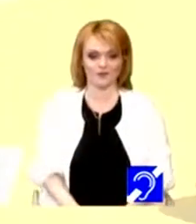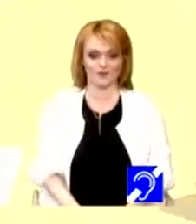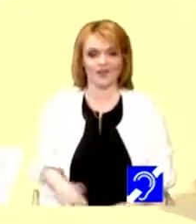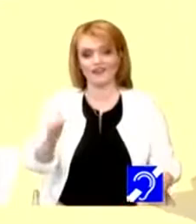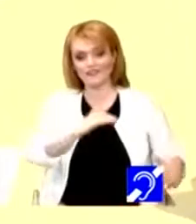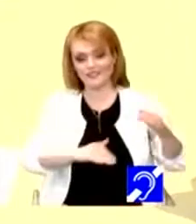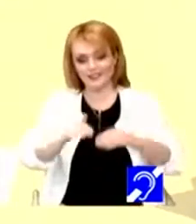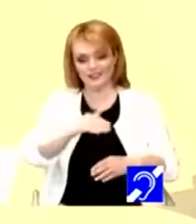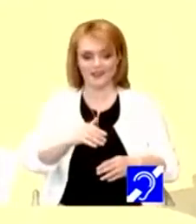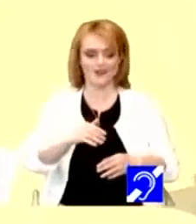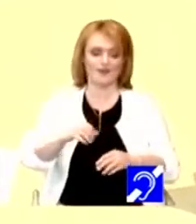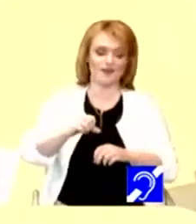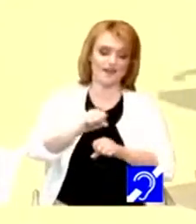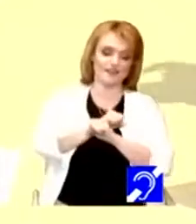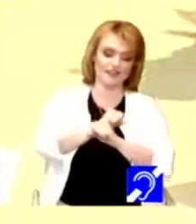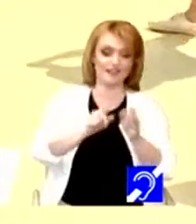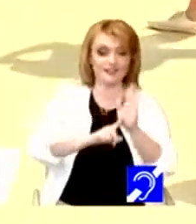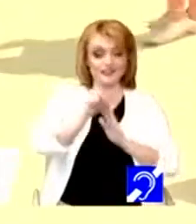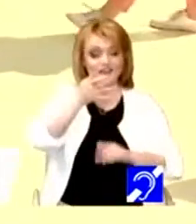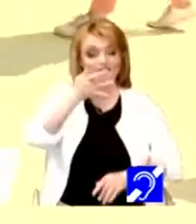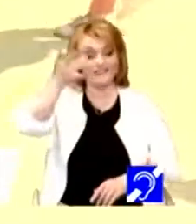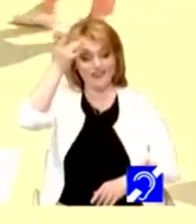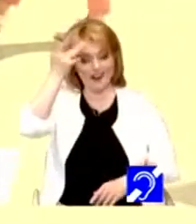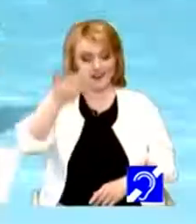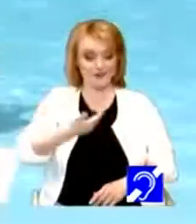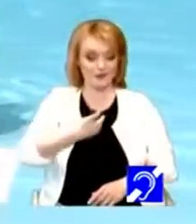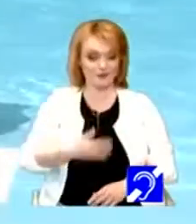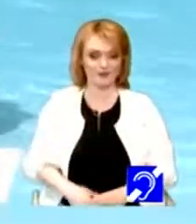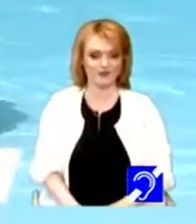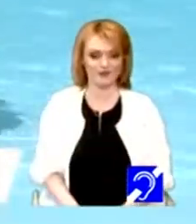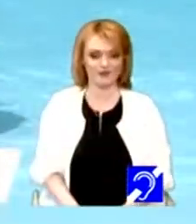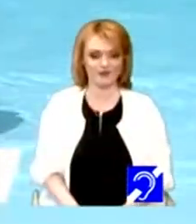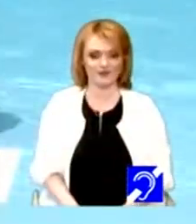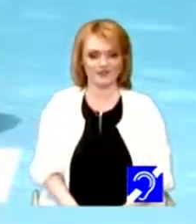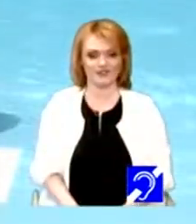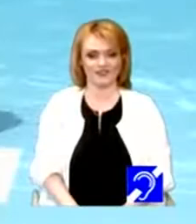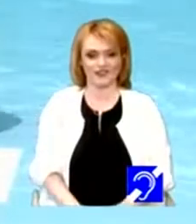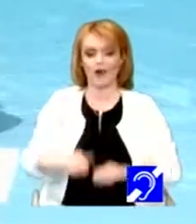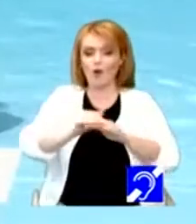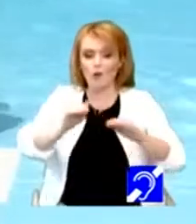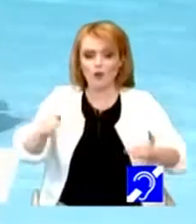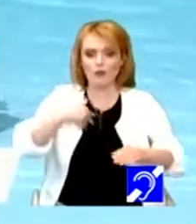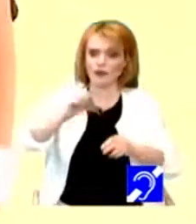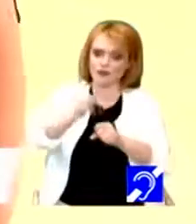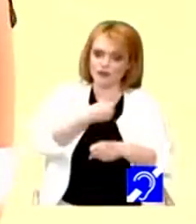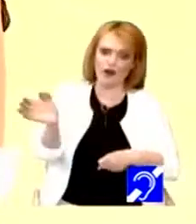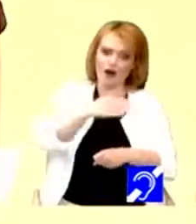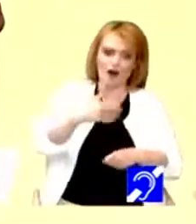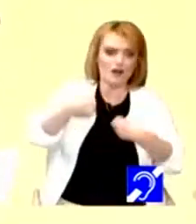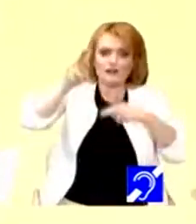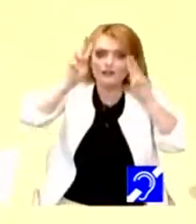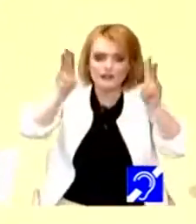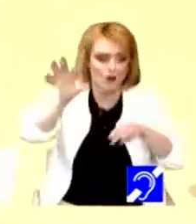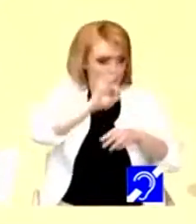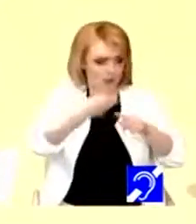scăldăm. S-a început vara pentru copii și pentru părinți. Ei m-au invitat, ei m-au scos din casă azi, eu nici n-am știut